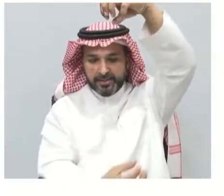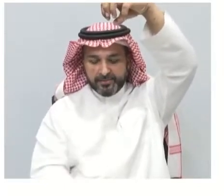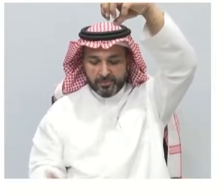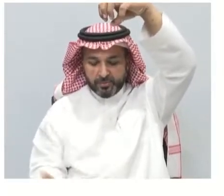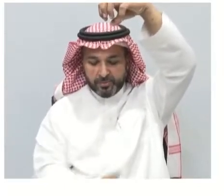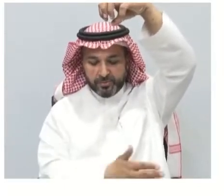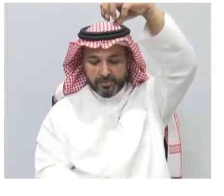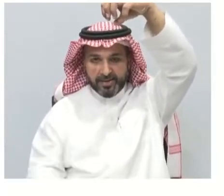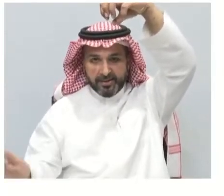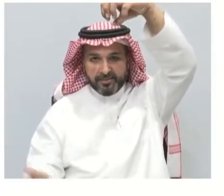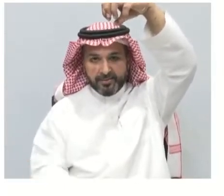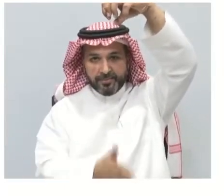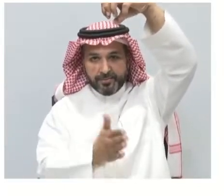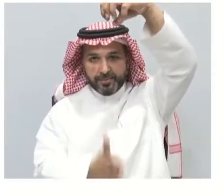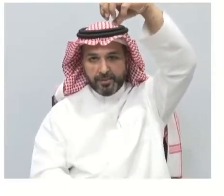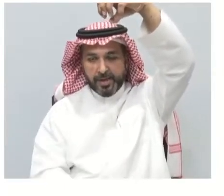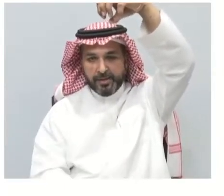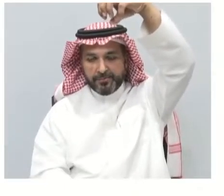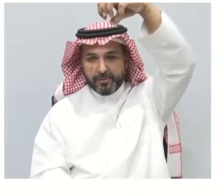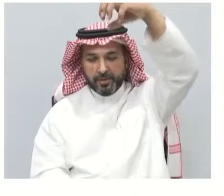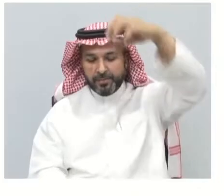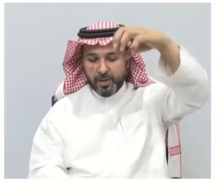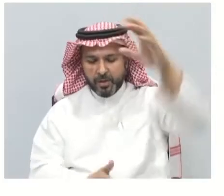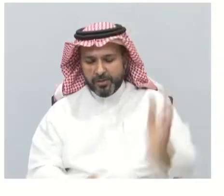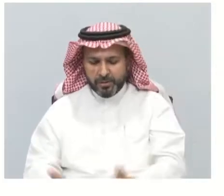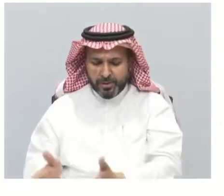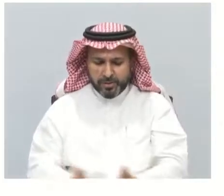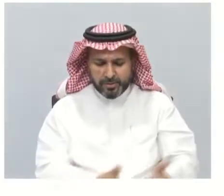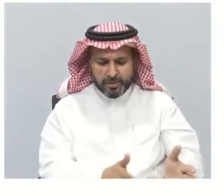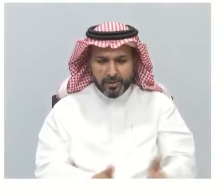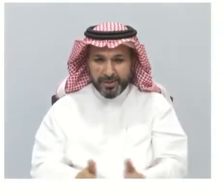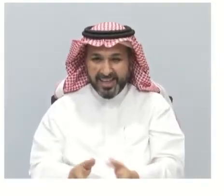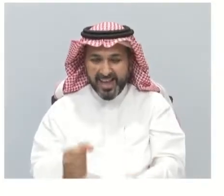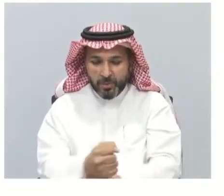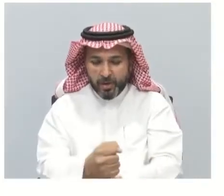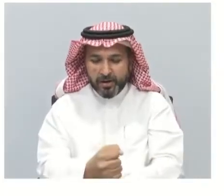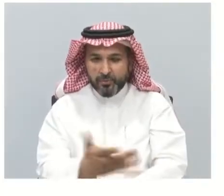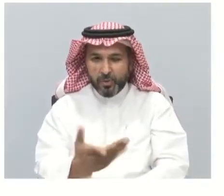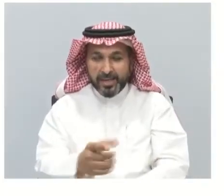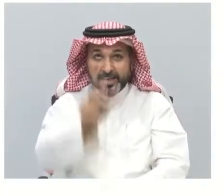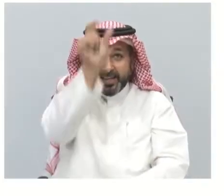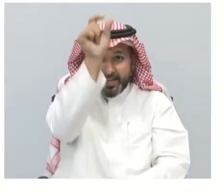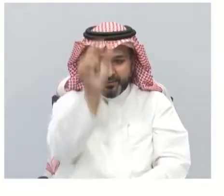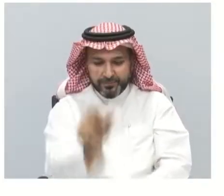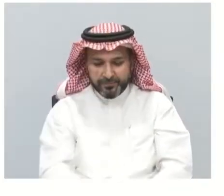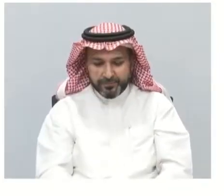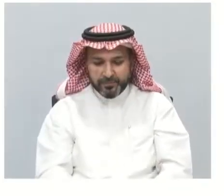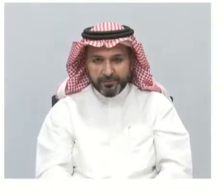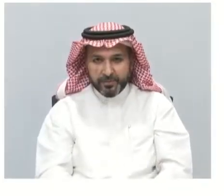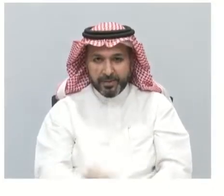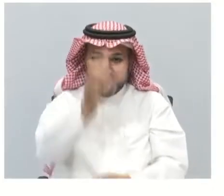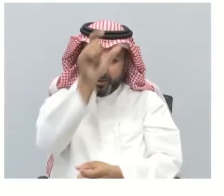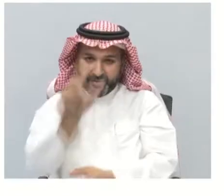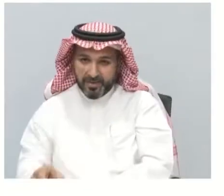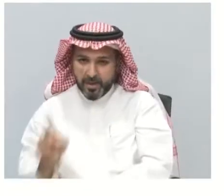ثم يسكن بحيث يكون تحت نقطه التعليق مباشره وهذا الخيط الشاقولي له عده استعمالات من